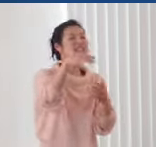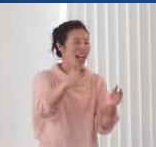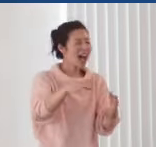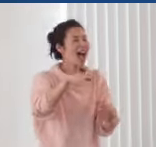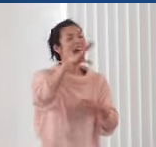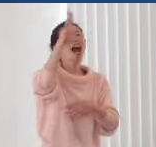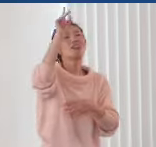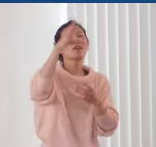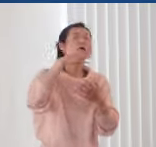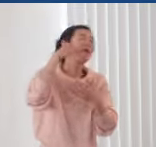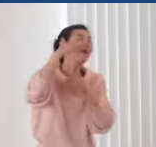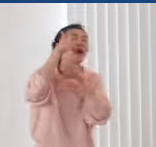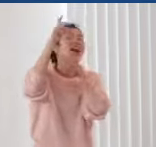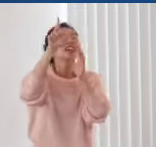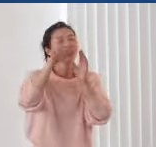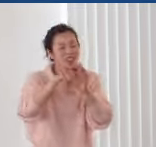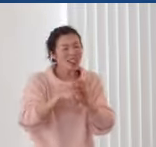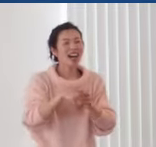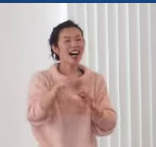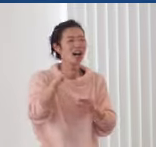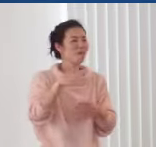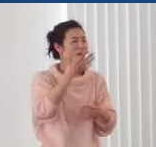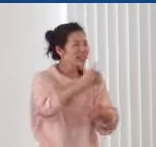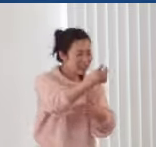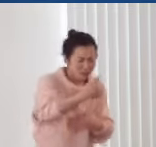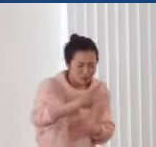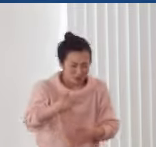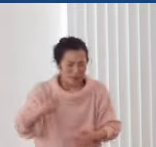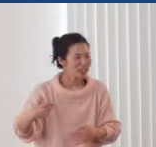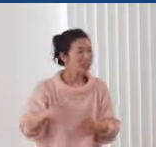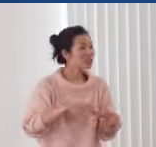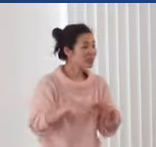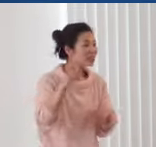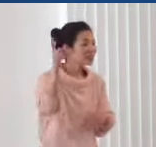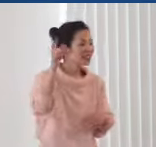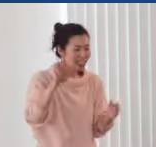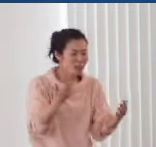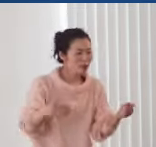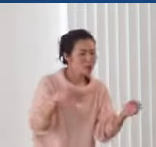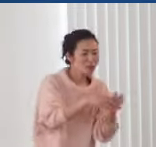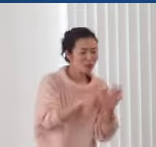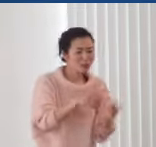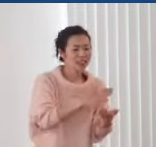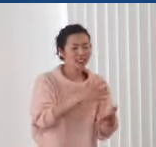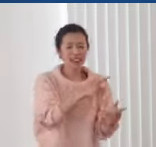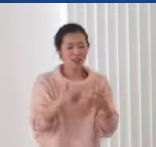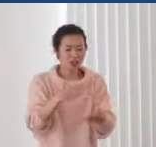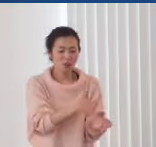ことをおできになる方ですからね。でもその時を楽しみにして、ね、